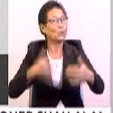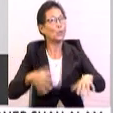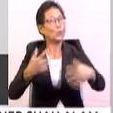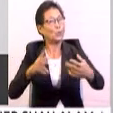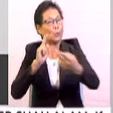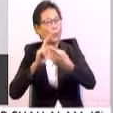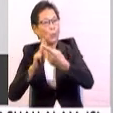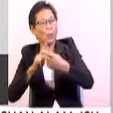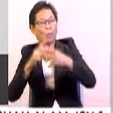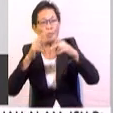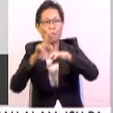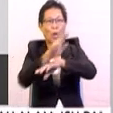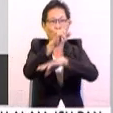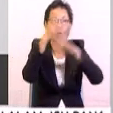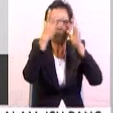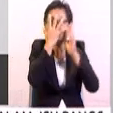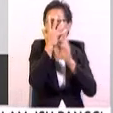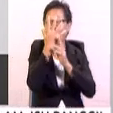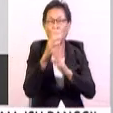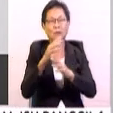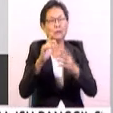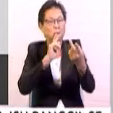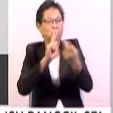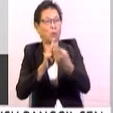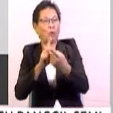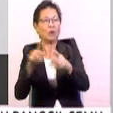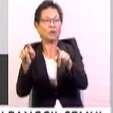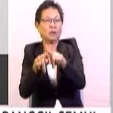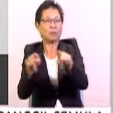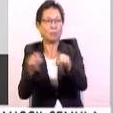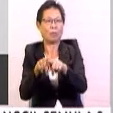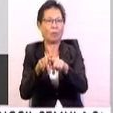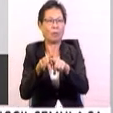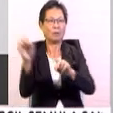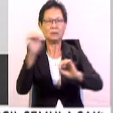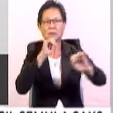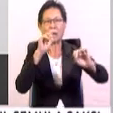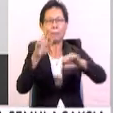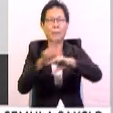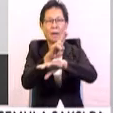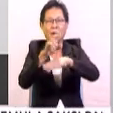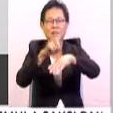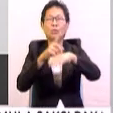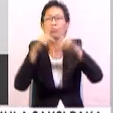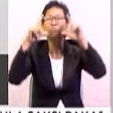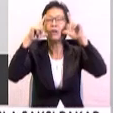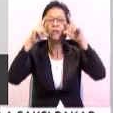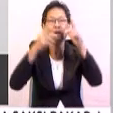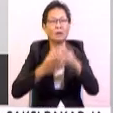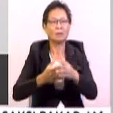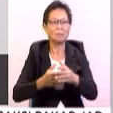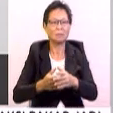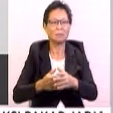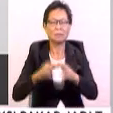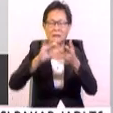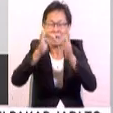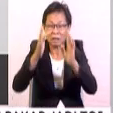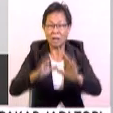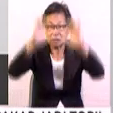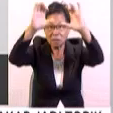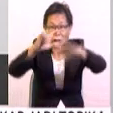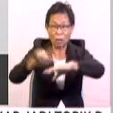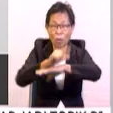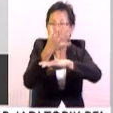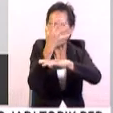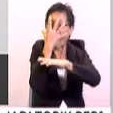Cara dia memakai topeng itu ternyata sangat sempurna seperti tidak memakai apa-apa di wajah. Ia sekaligus menyedarkan netizen bahawa cara